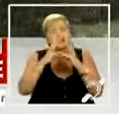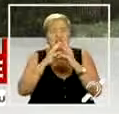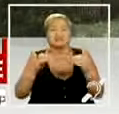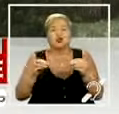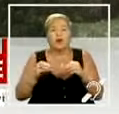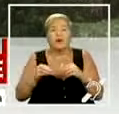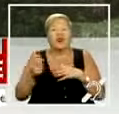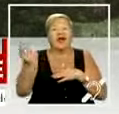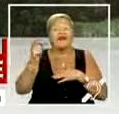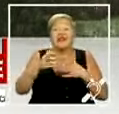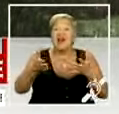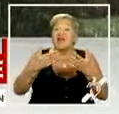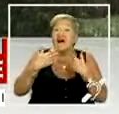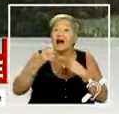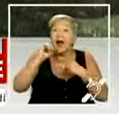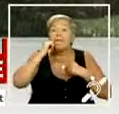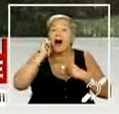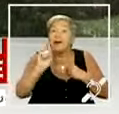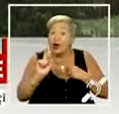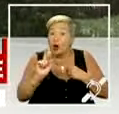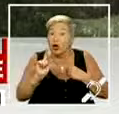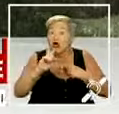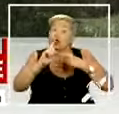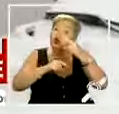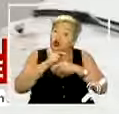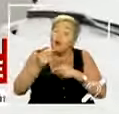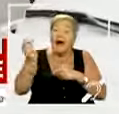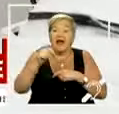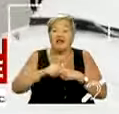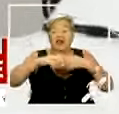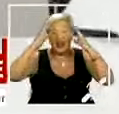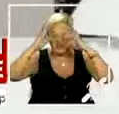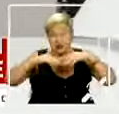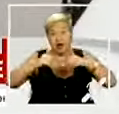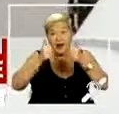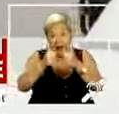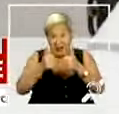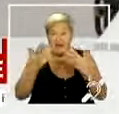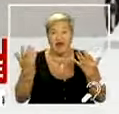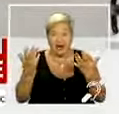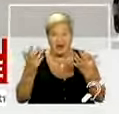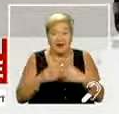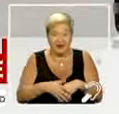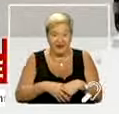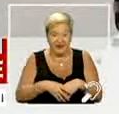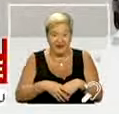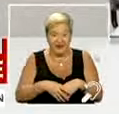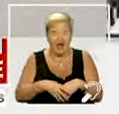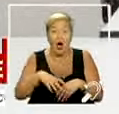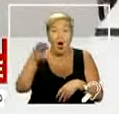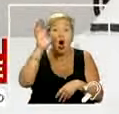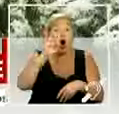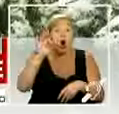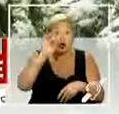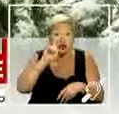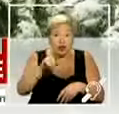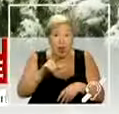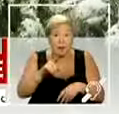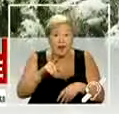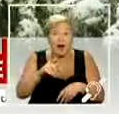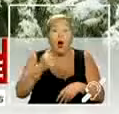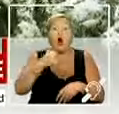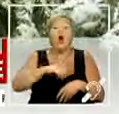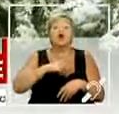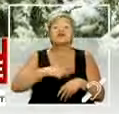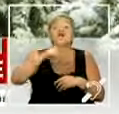babelor. Abia după aceea, ninsoarea adevărată. Se mai topește? Da, octombrie va fi lună caldă, așa